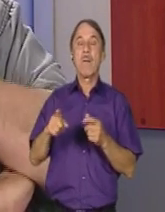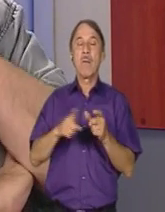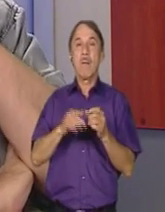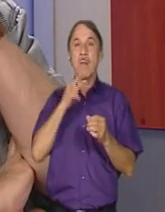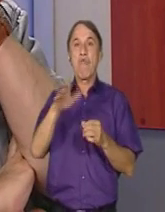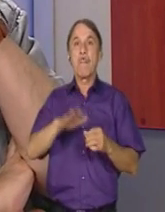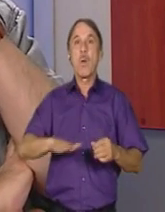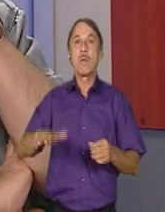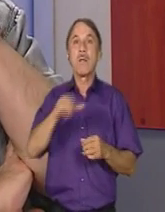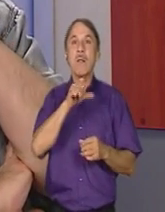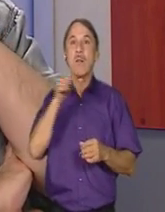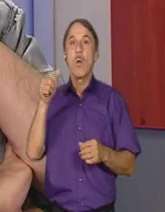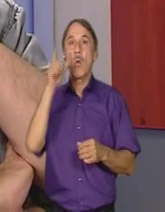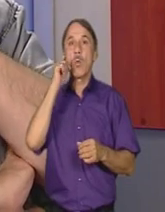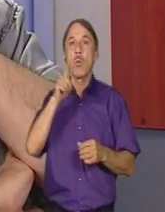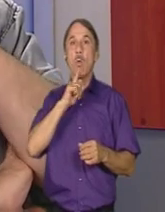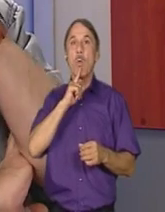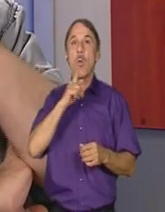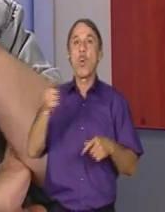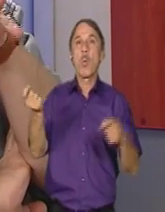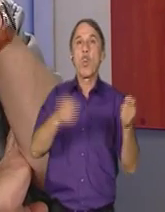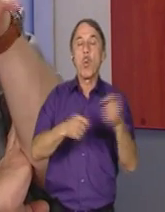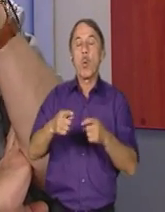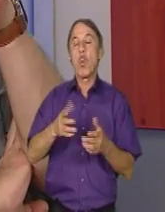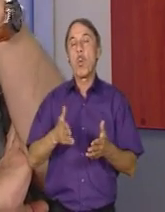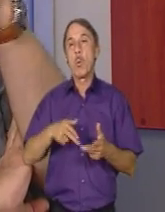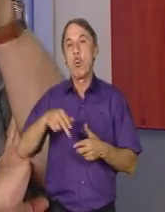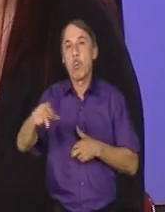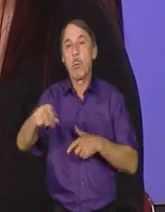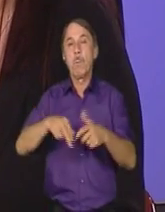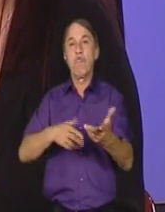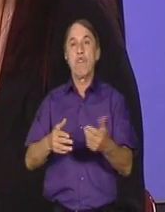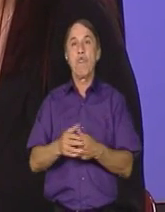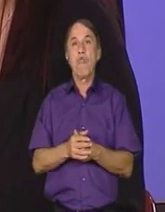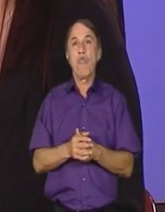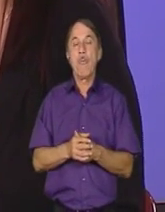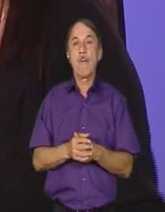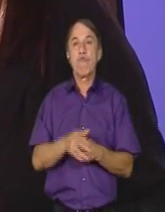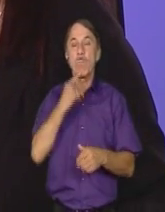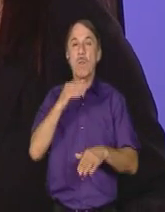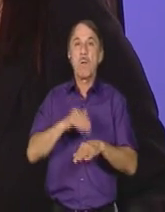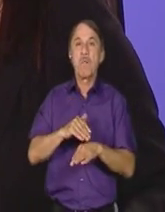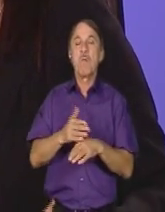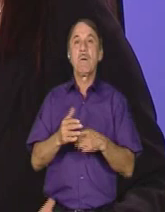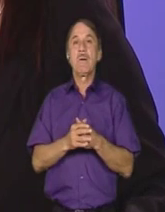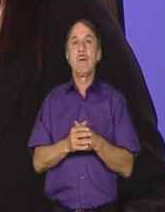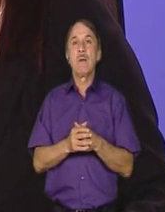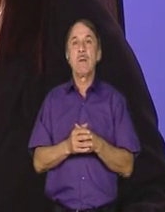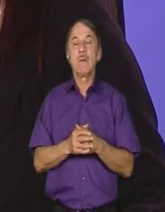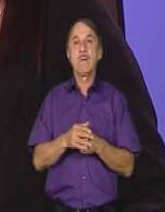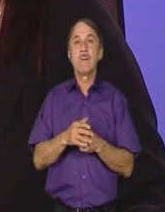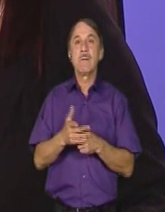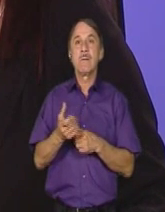ovako scena i samoposluge i ljudi kupuju normalno, potpuno kao u bilo kom supermarketu kod